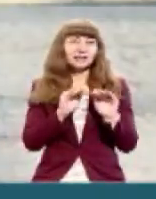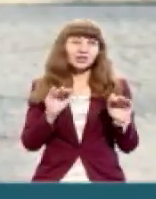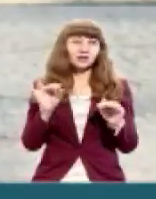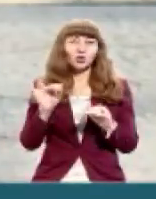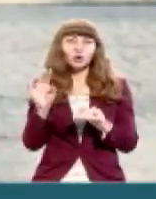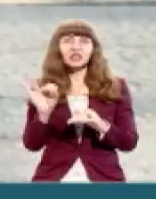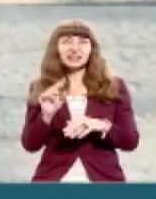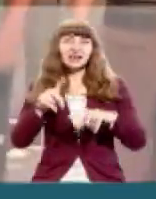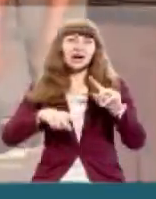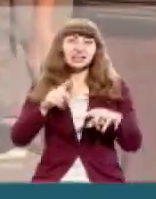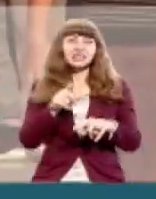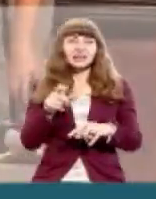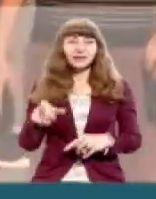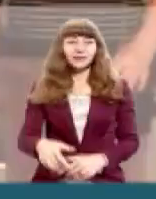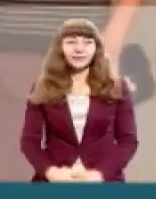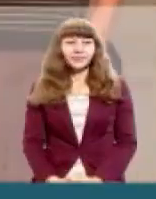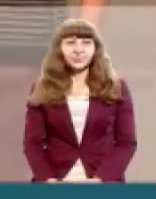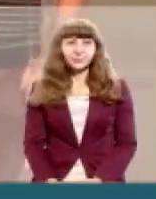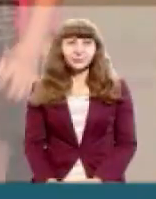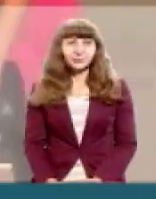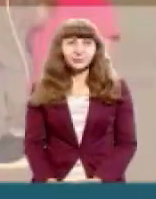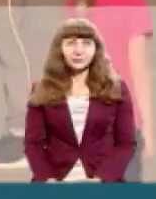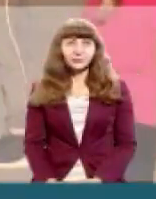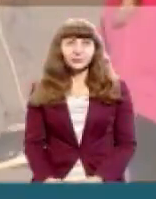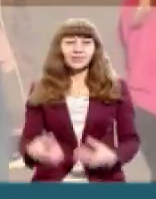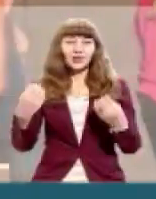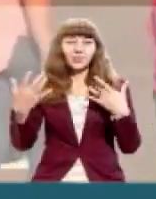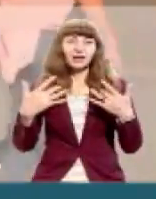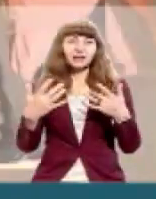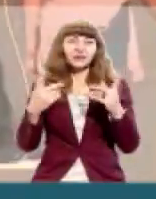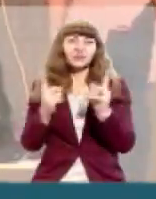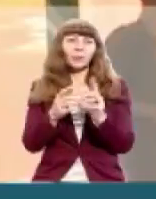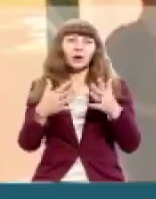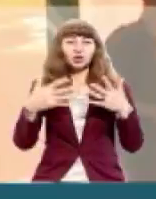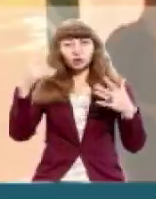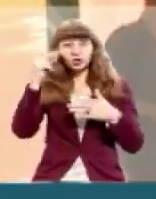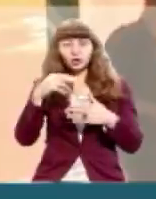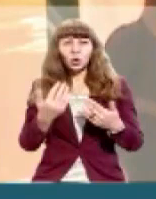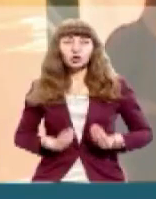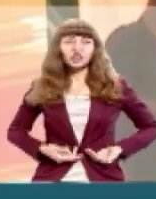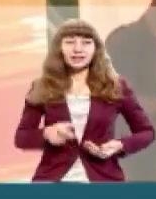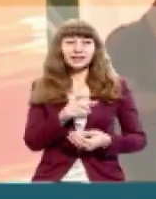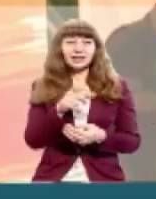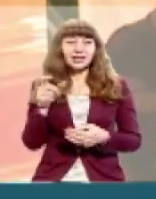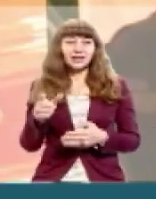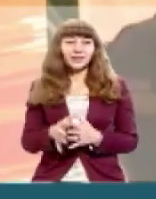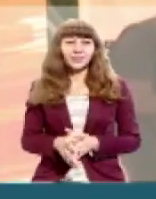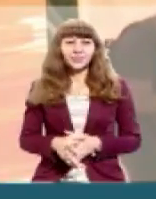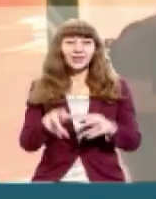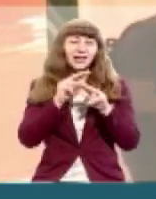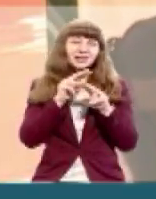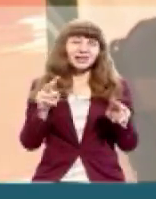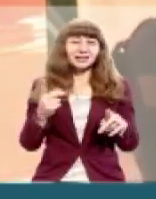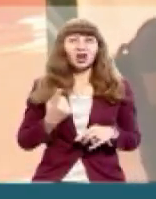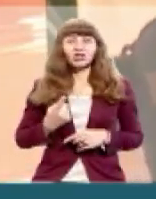атсалысып бірге көңіл көтереміз. Мерекелік концертті тамашалауға Айет ауылының тұрғындары мен қонақтары көптеп жиналды. Көрермендерді танымал